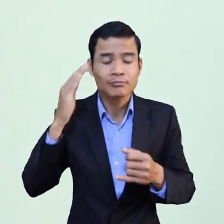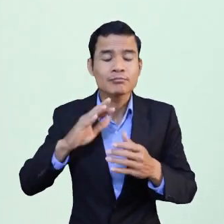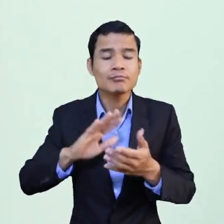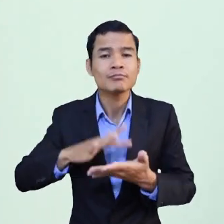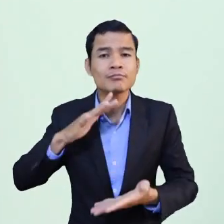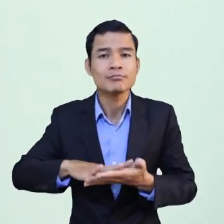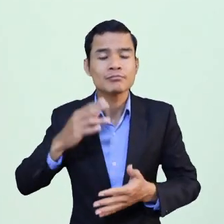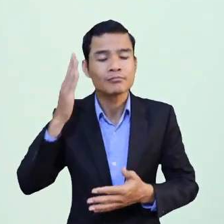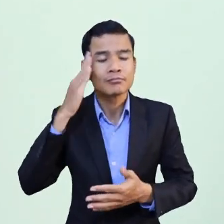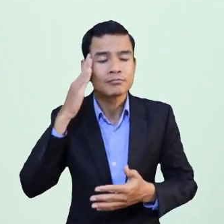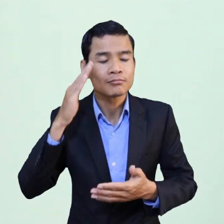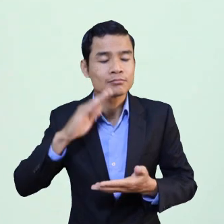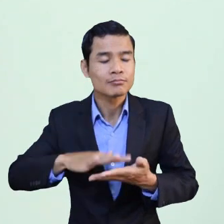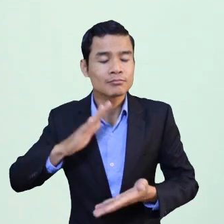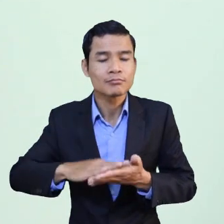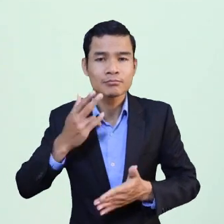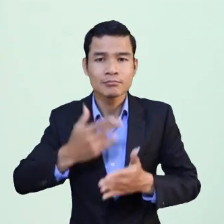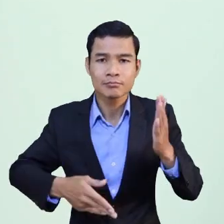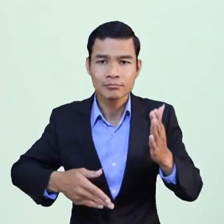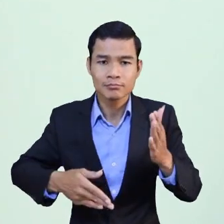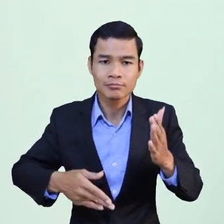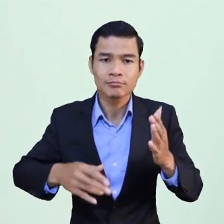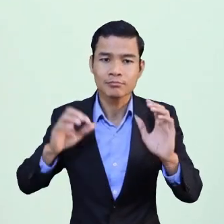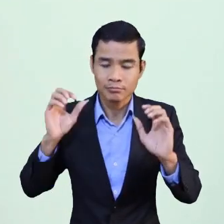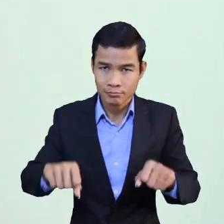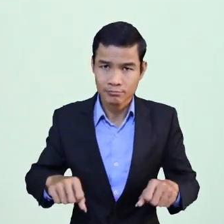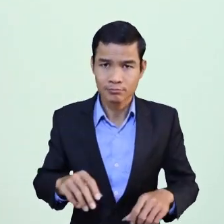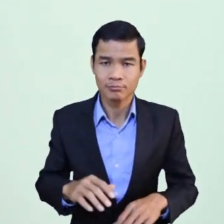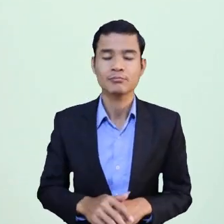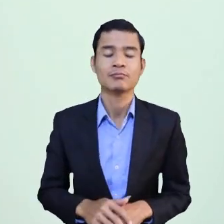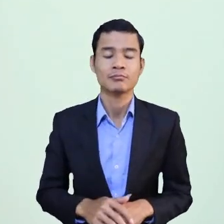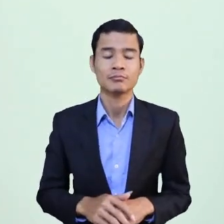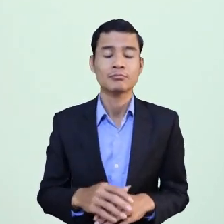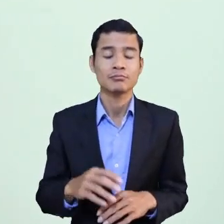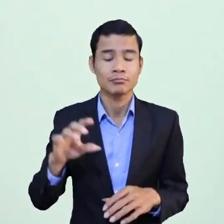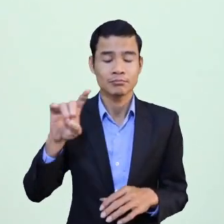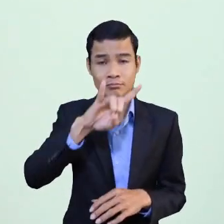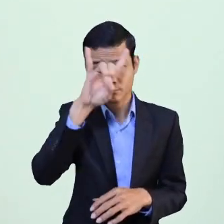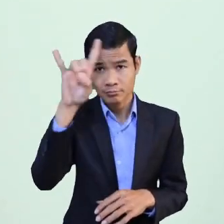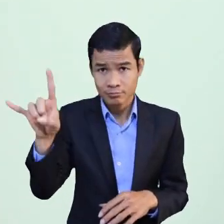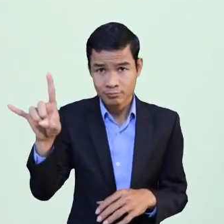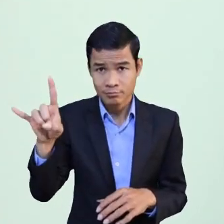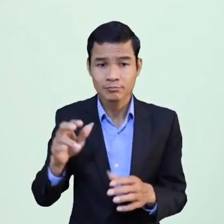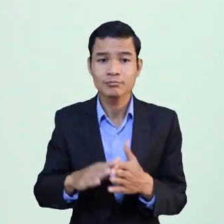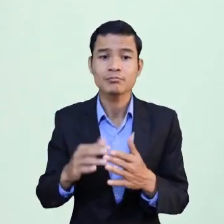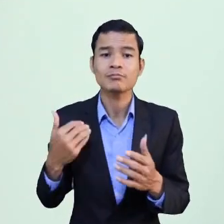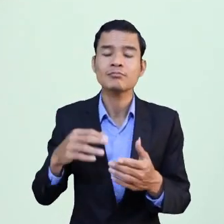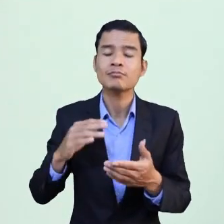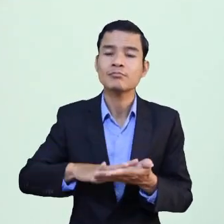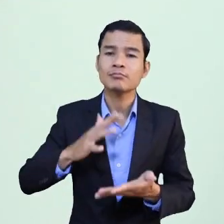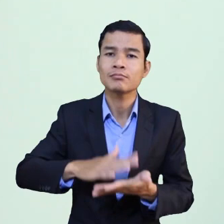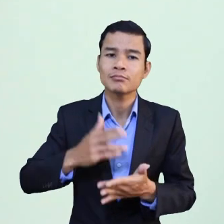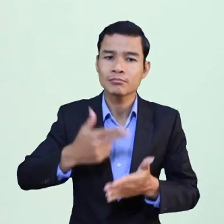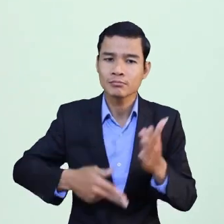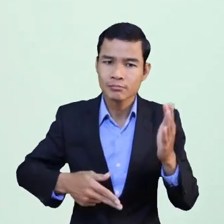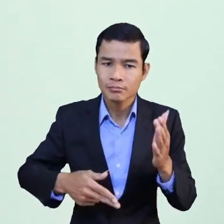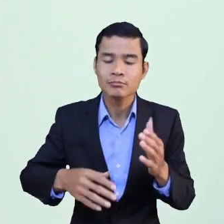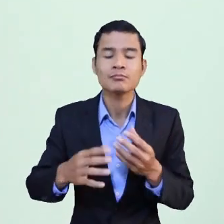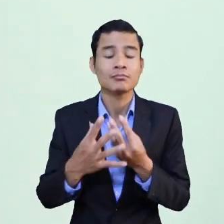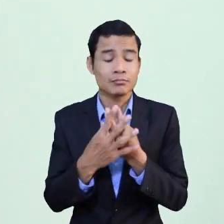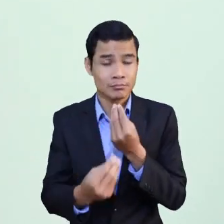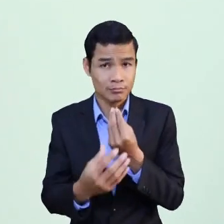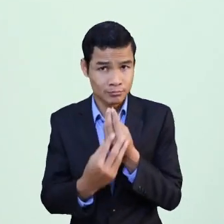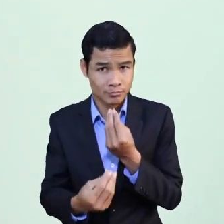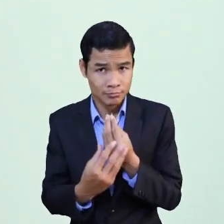ណ៌អីកូនចាគឺពណ៌ចាពណ៌ផ្ទៃមេឃចាពណ៌នេះចាគឺពណ៌ផ្កា